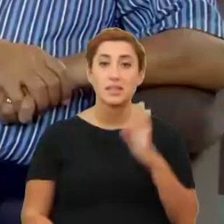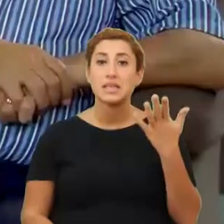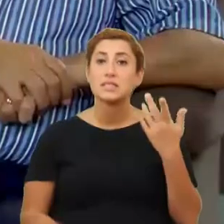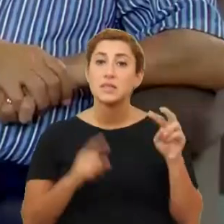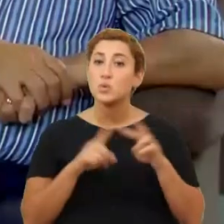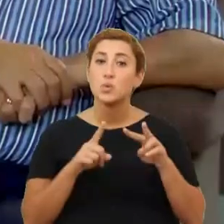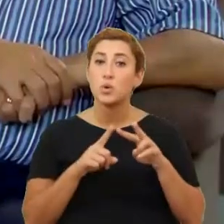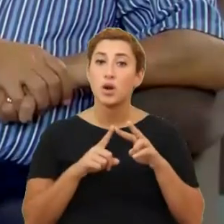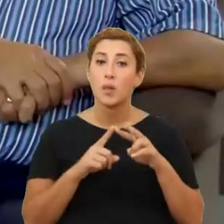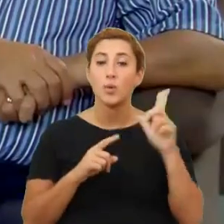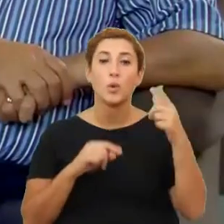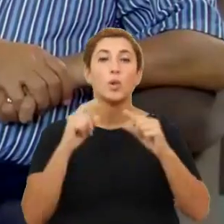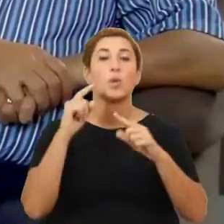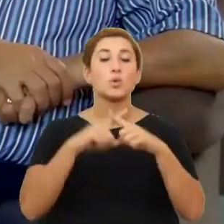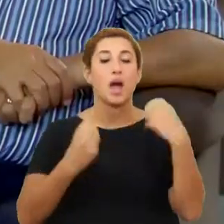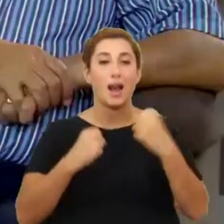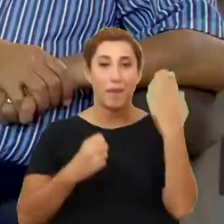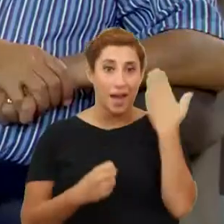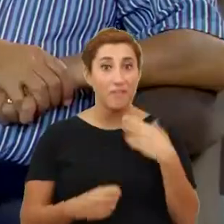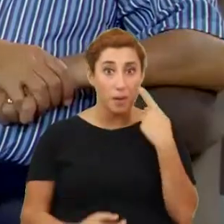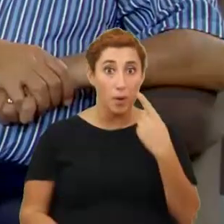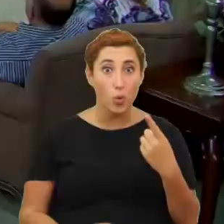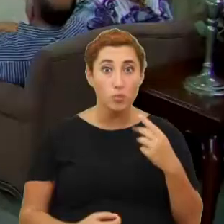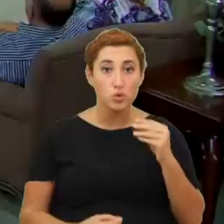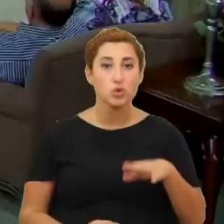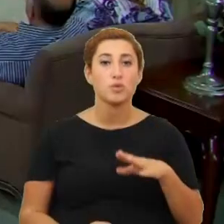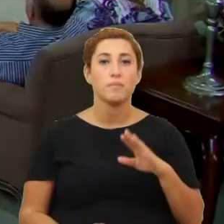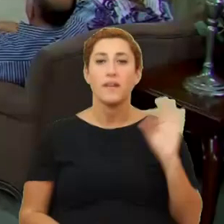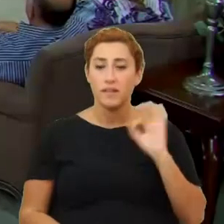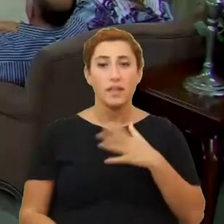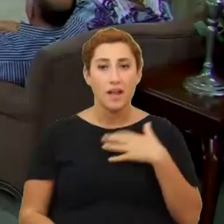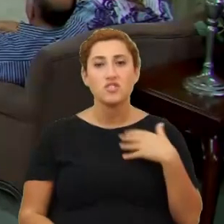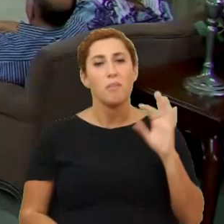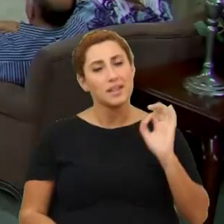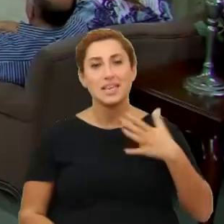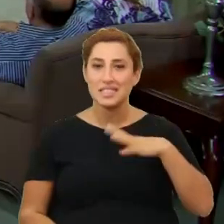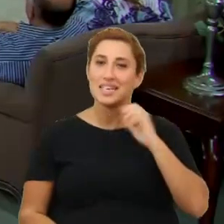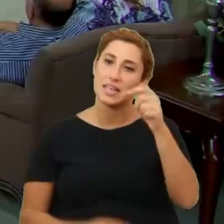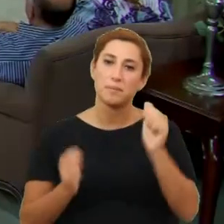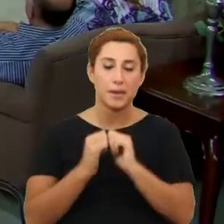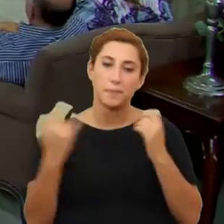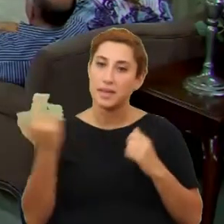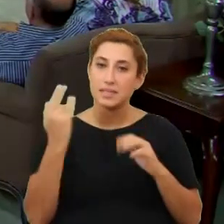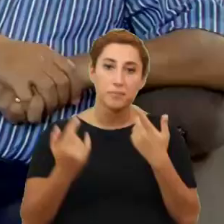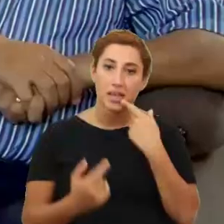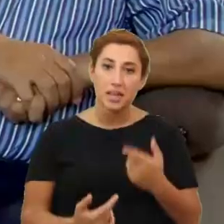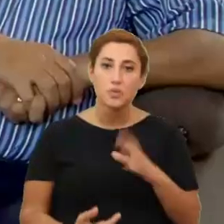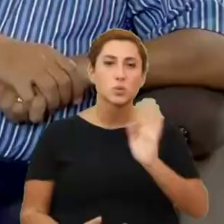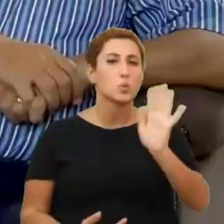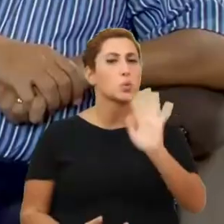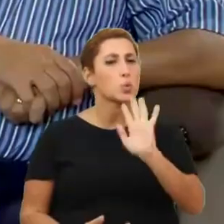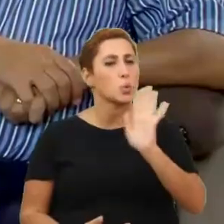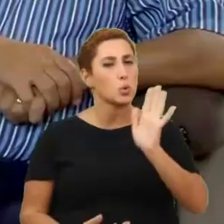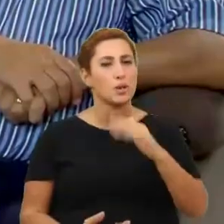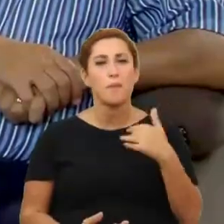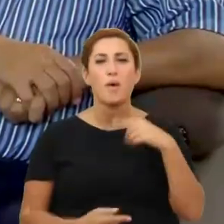Nasıl Nurhan? Lüks arabanın keyfini sürüyor musun çocuğum? Evet anneciğim. Hatta istersen yarın seni de gezdireyim, ne dersin? Yok yok